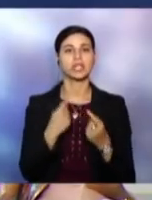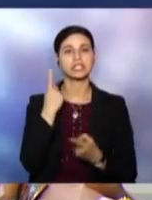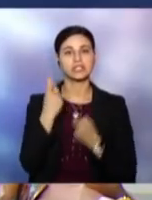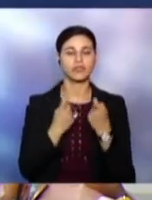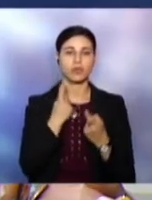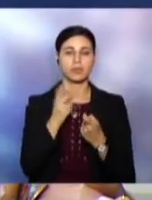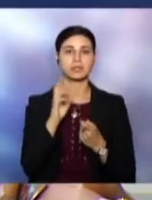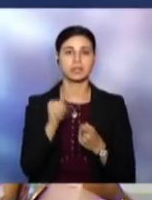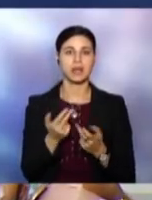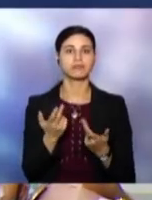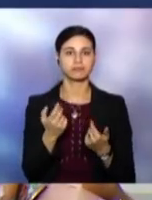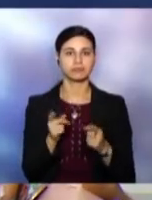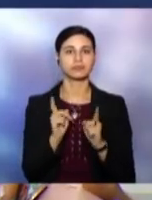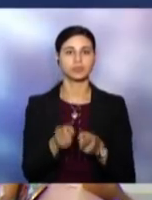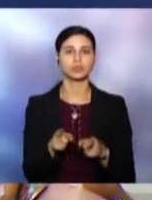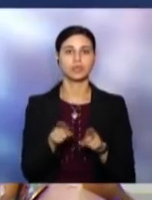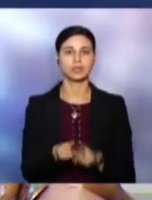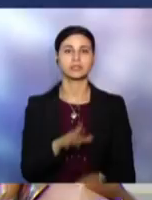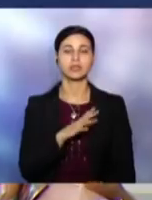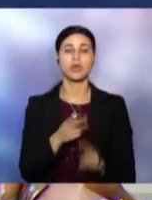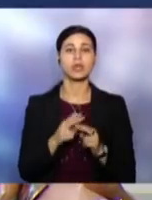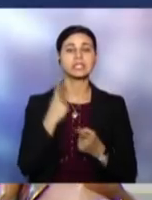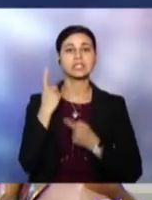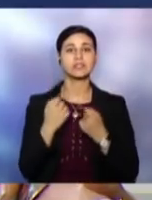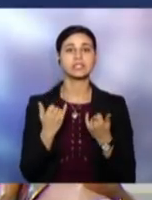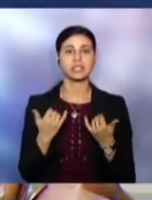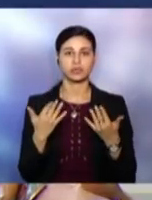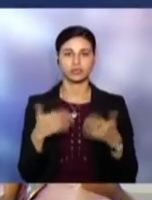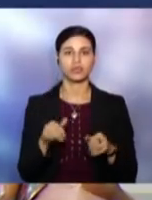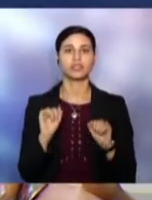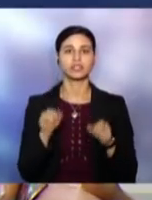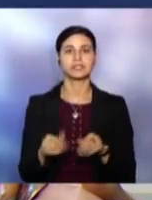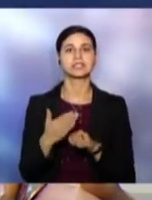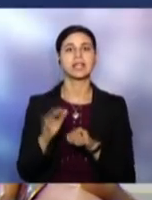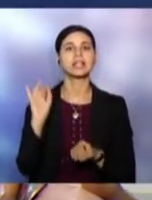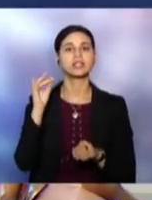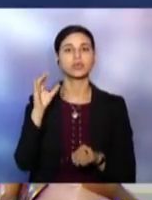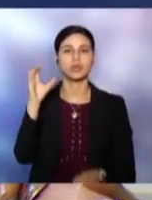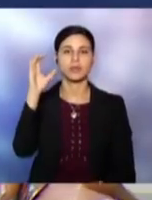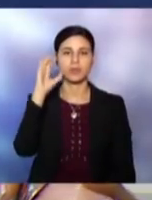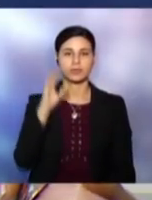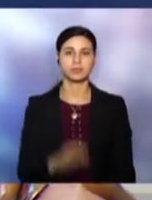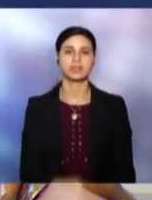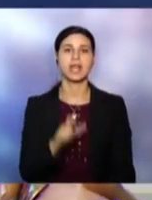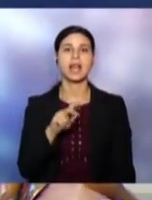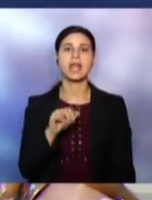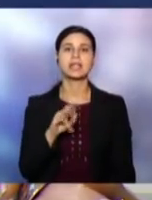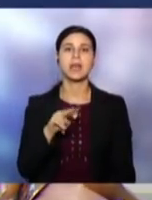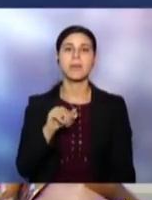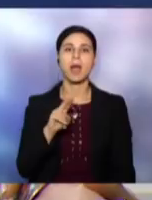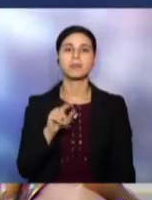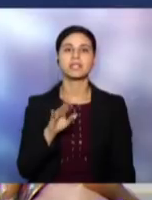ინფორმაცია და მართლაც ასე მოხდა და ეს ინფორმაცია დღეს უკვე შეგვიძლია ცალკე ისტორიის სახით მოვისმინოთ. ელენე